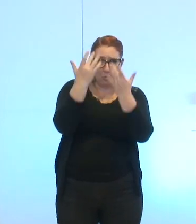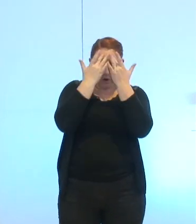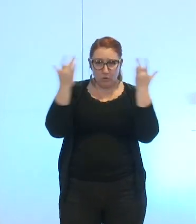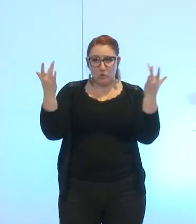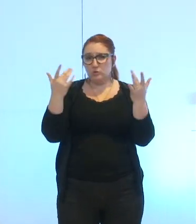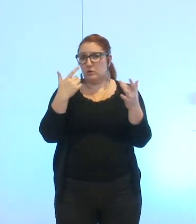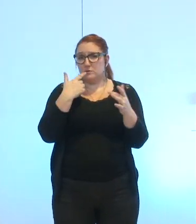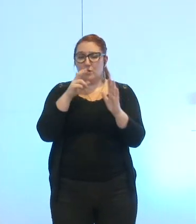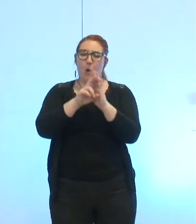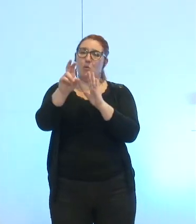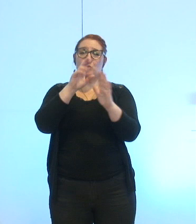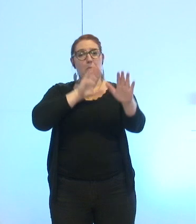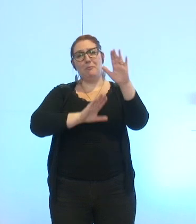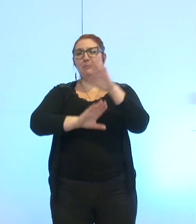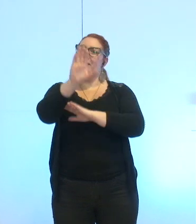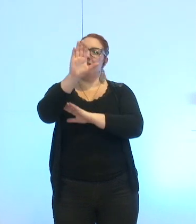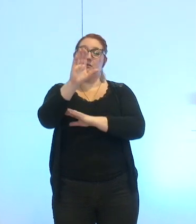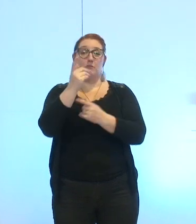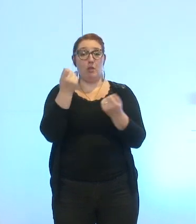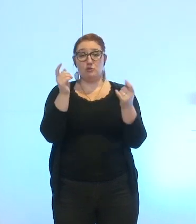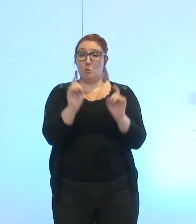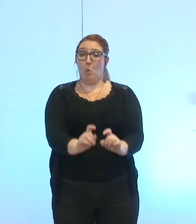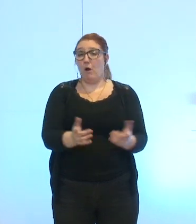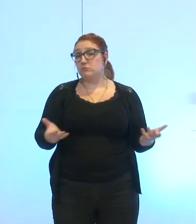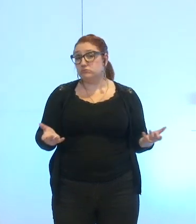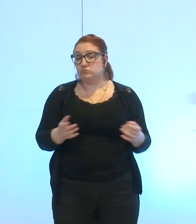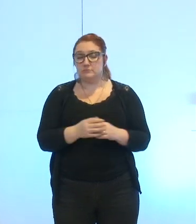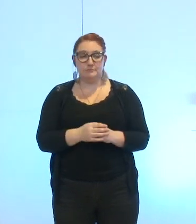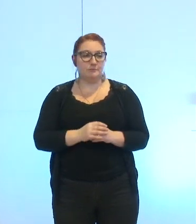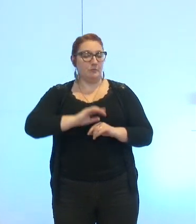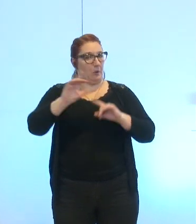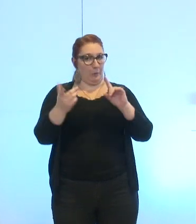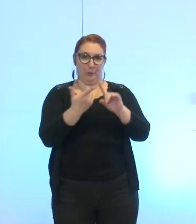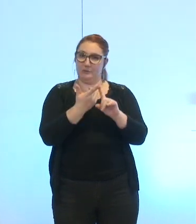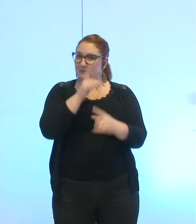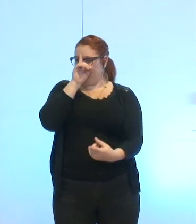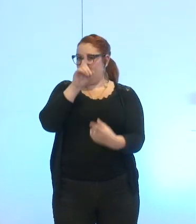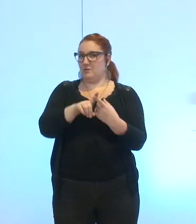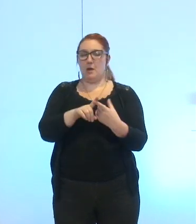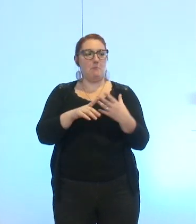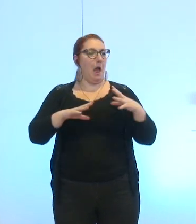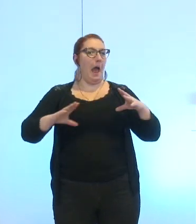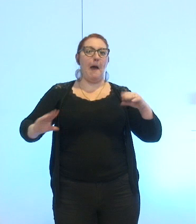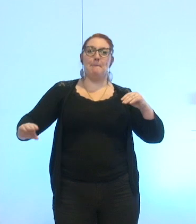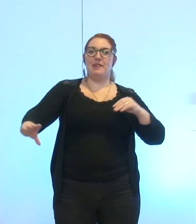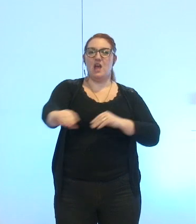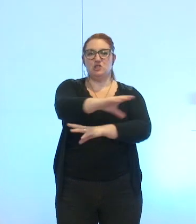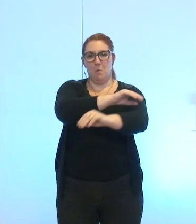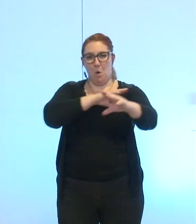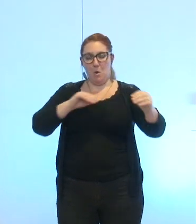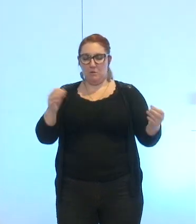Grenoble Grenoble le deuxième point concerne l'aménagement la collectivité a